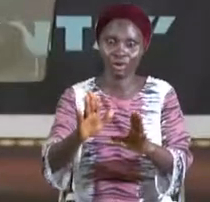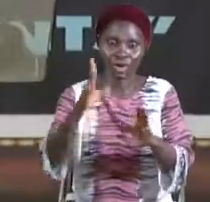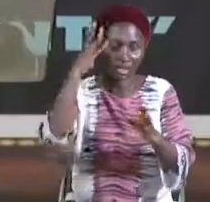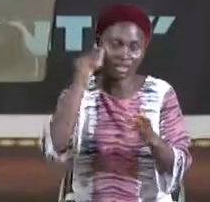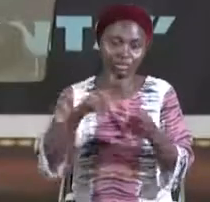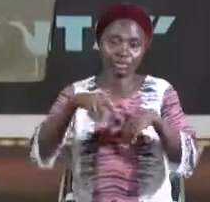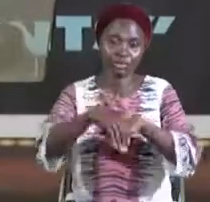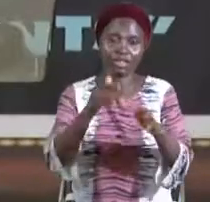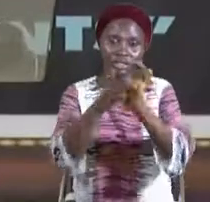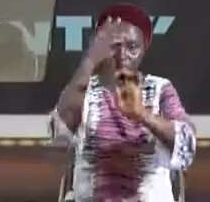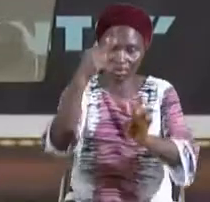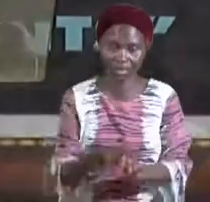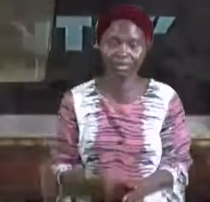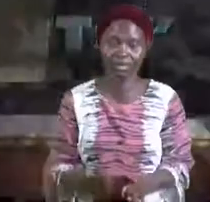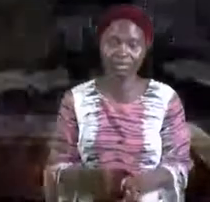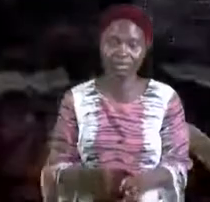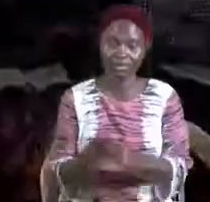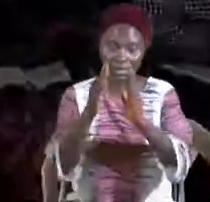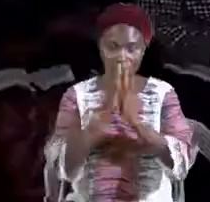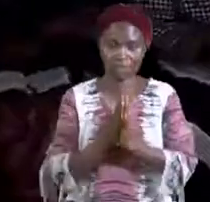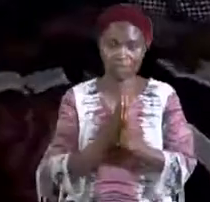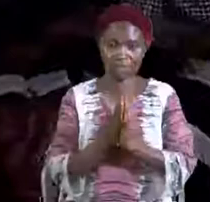soir, au nom de Jésus.